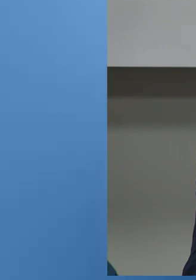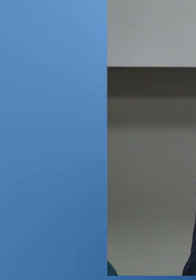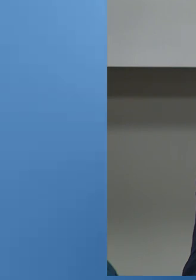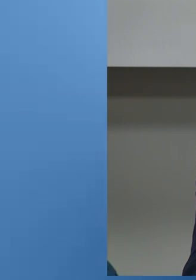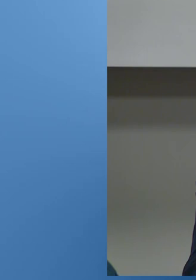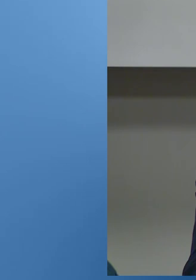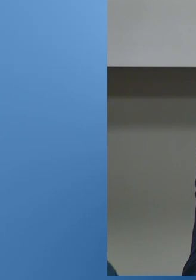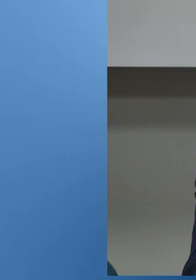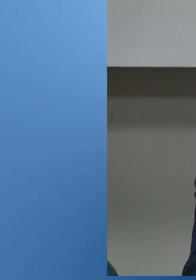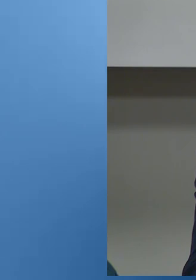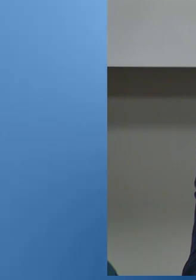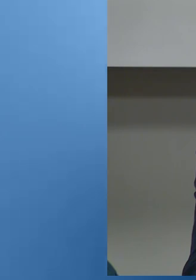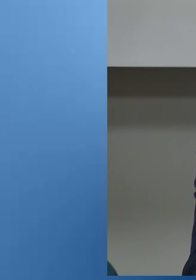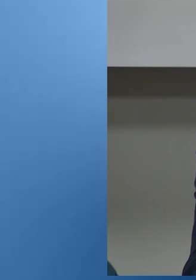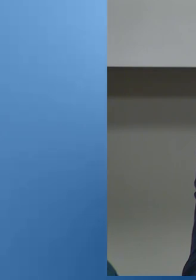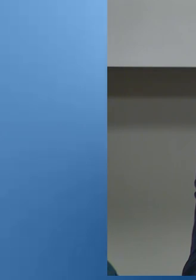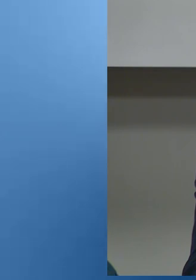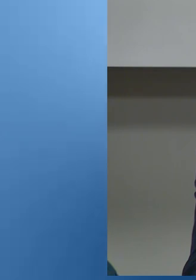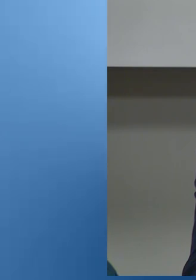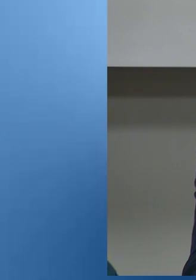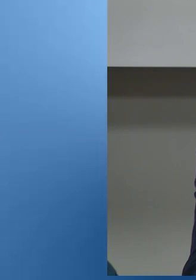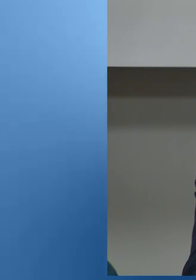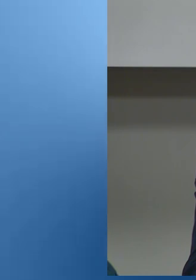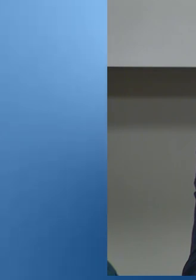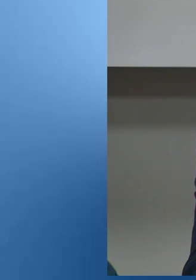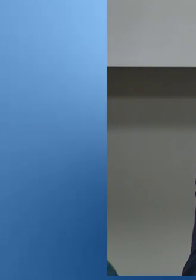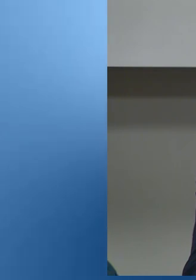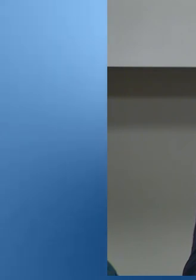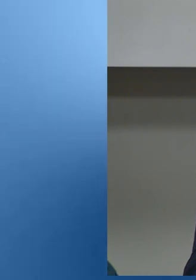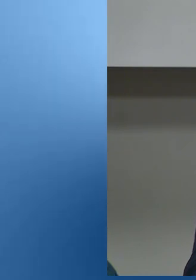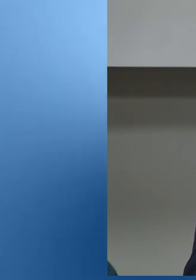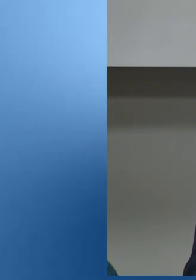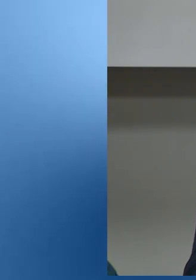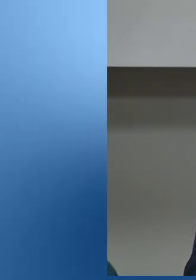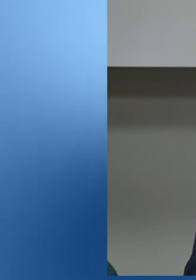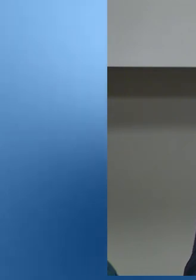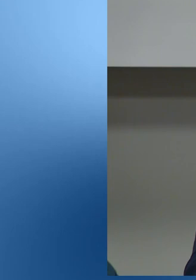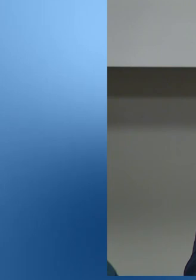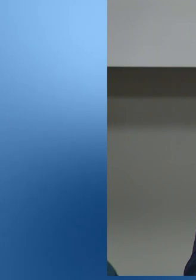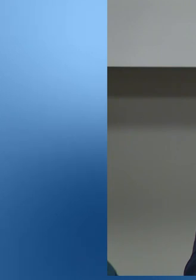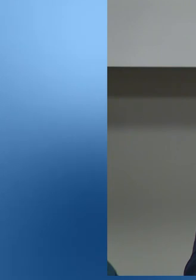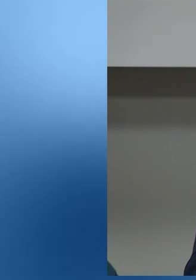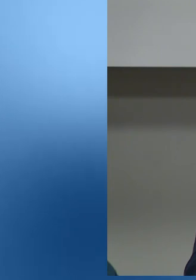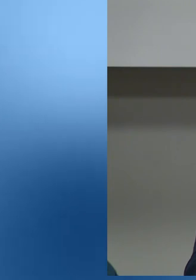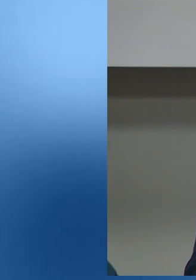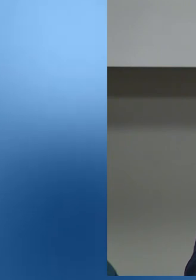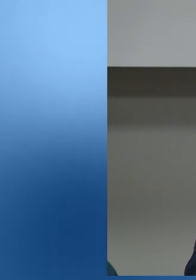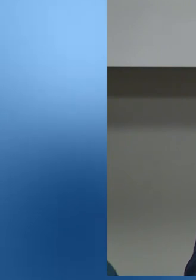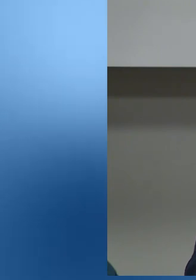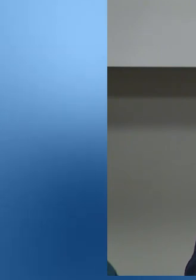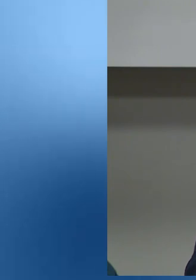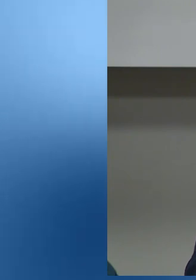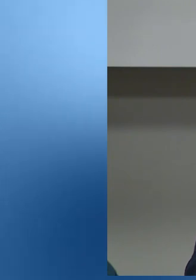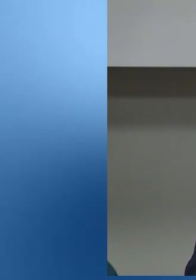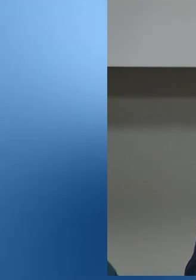Alpe Babington la jave et le Tennis Club Villeneuve même vote même vote délibération adoptée la 44 remise gracieuse de